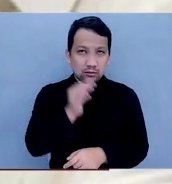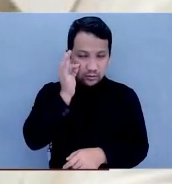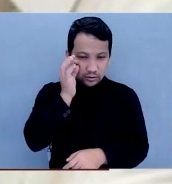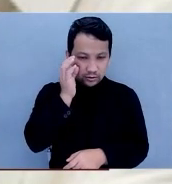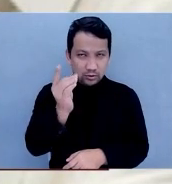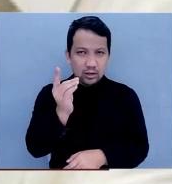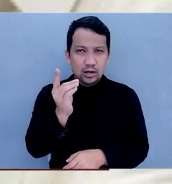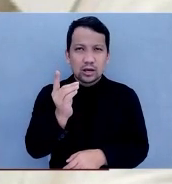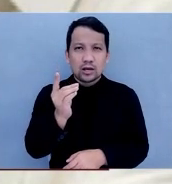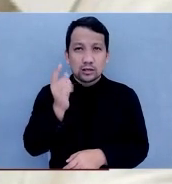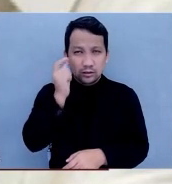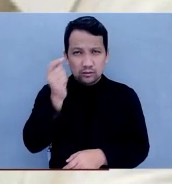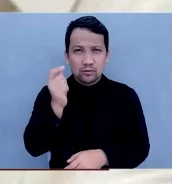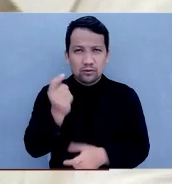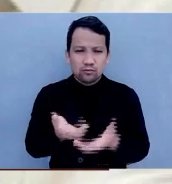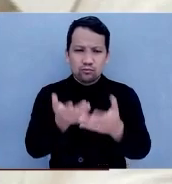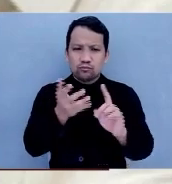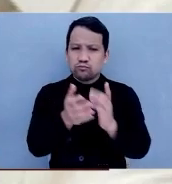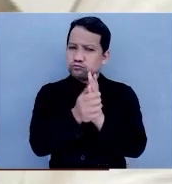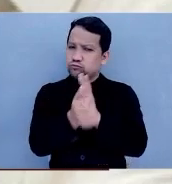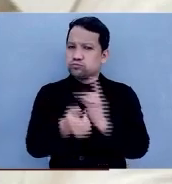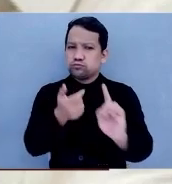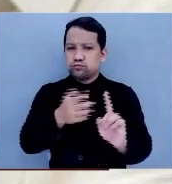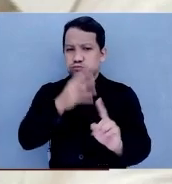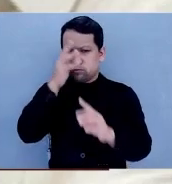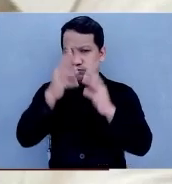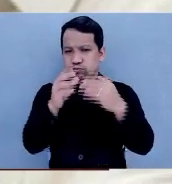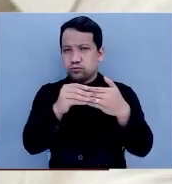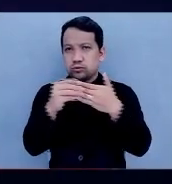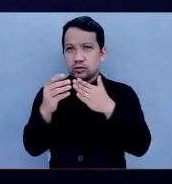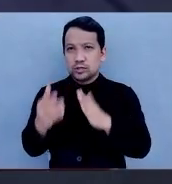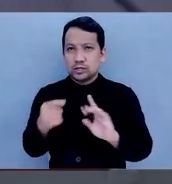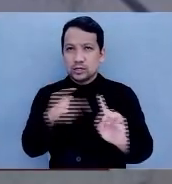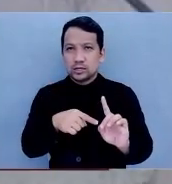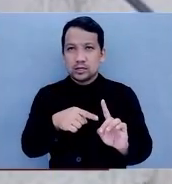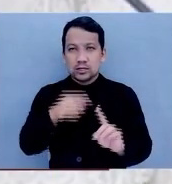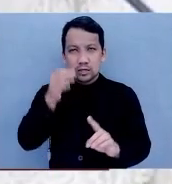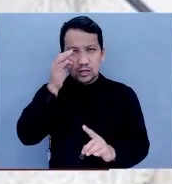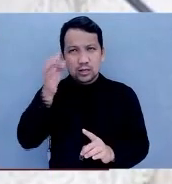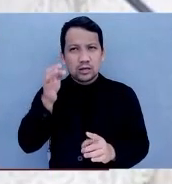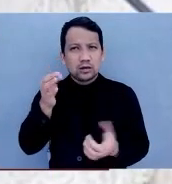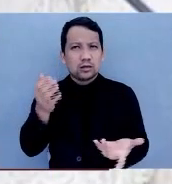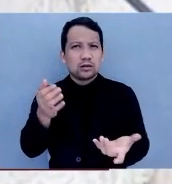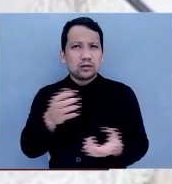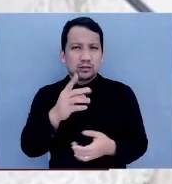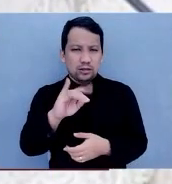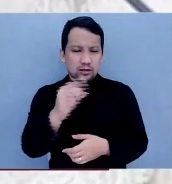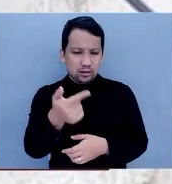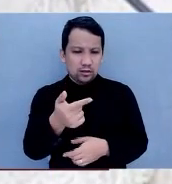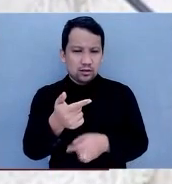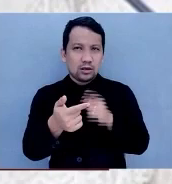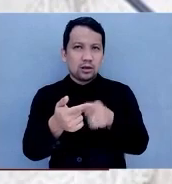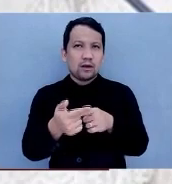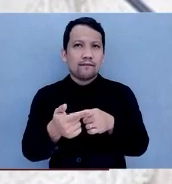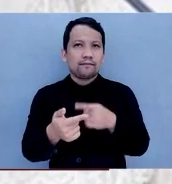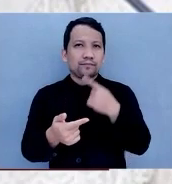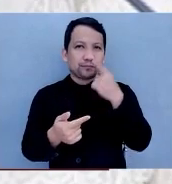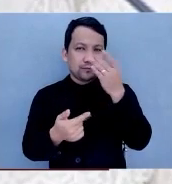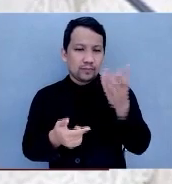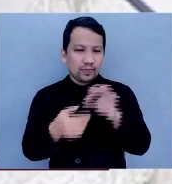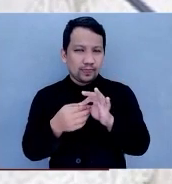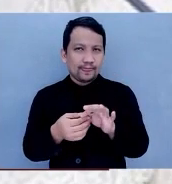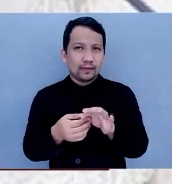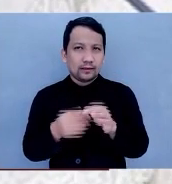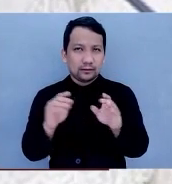an niya isang mahusay at creative na leader si Fernando si DG secretary benhur Abalos naman